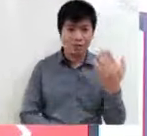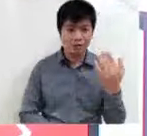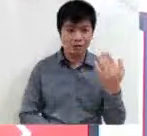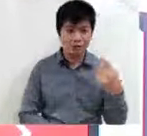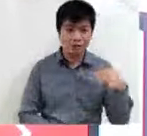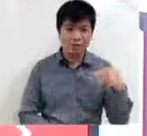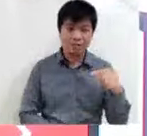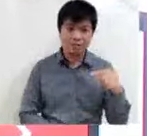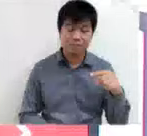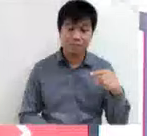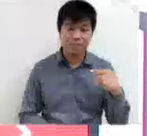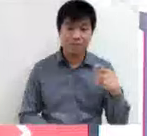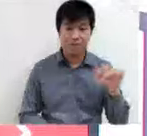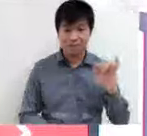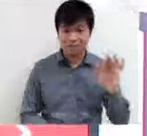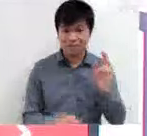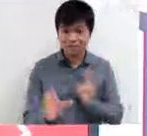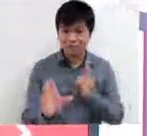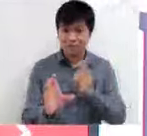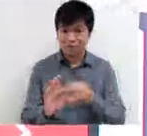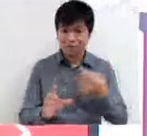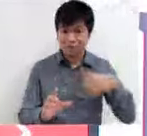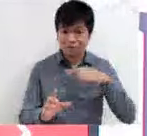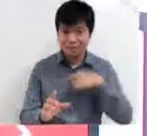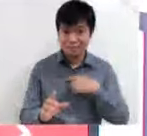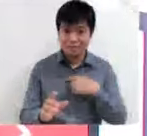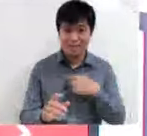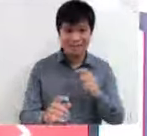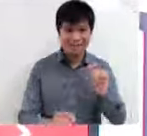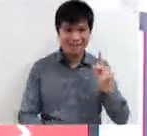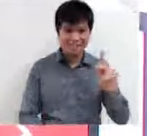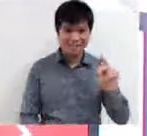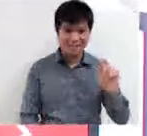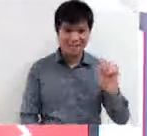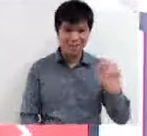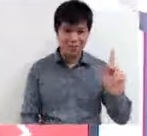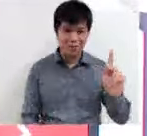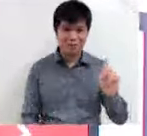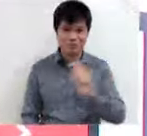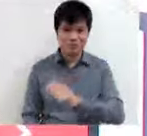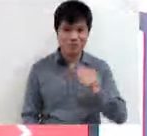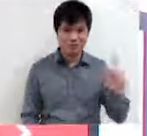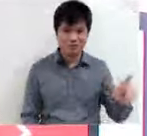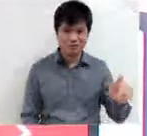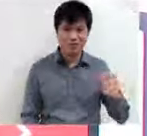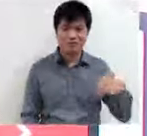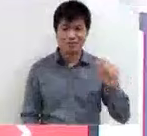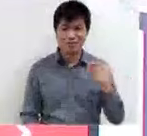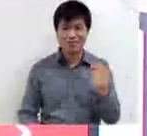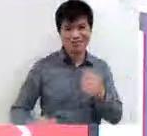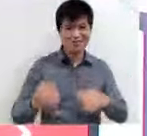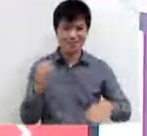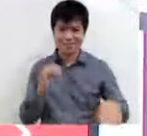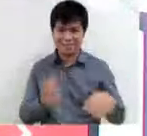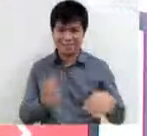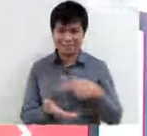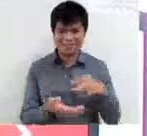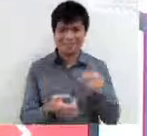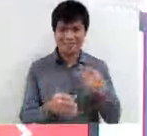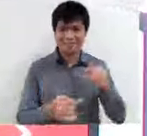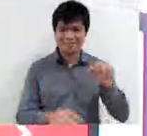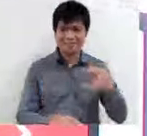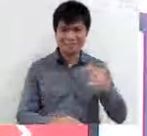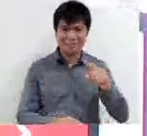pag sumali na siya sa atin, mapipilitan siya mag-TikTok. TikTok! Sasayaw na rin si Jiggy Manikat. Hindi. Getting Jiggy with it. Oo, oh,